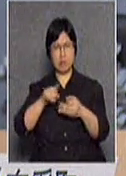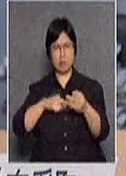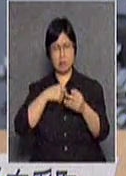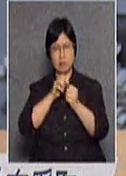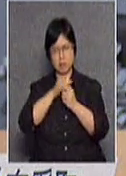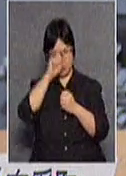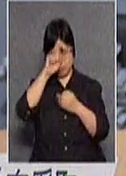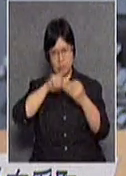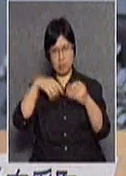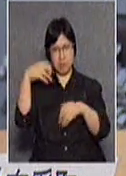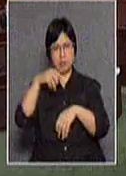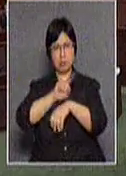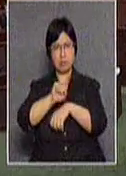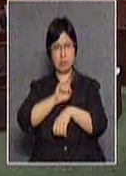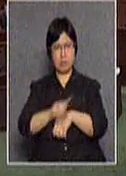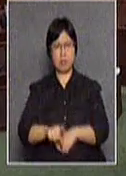名表決，表決鐘響1分鐘。